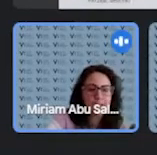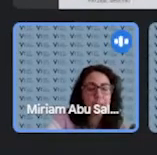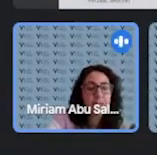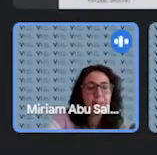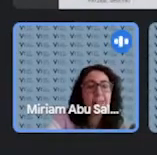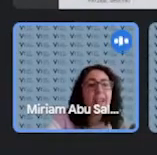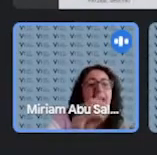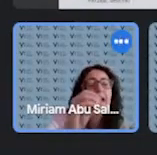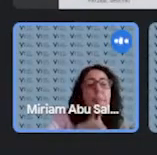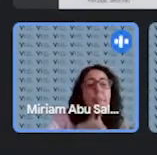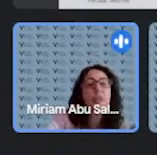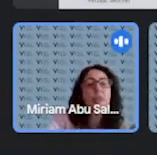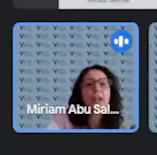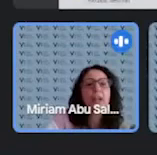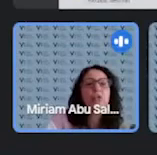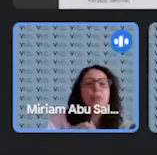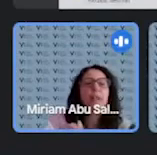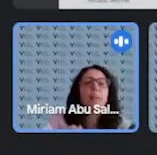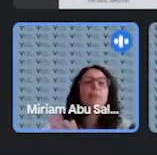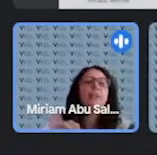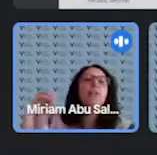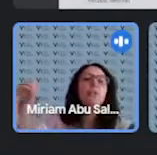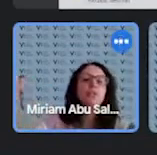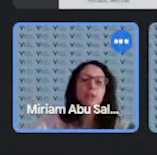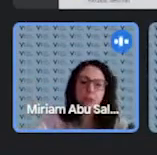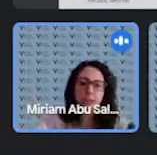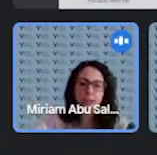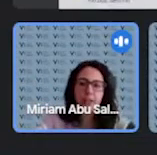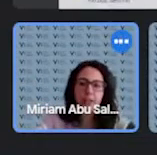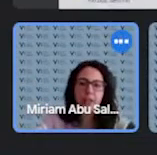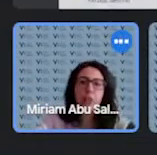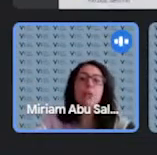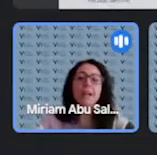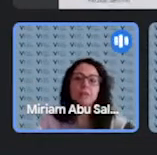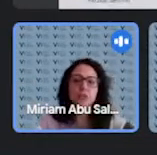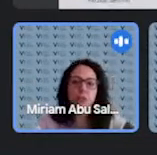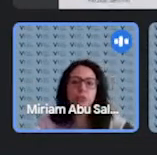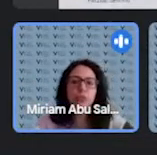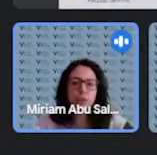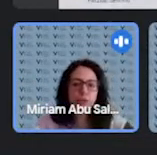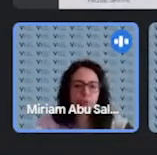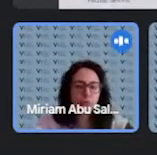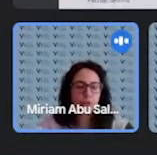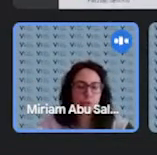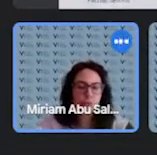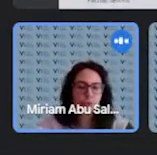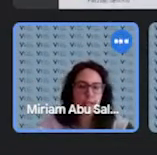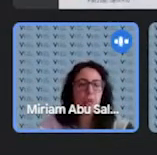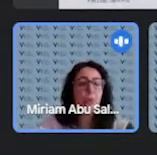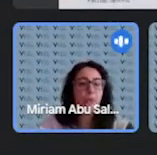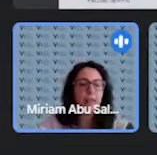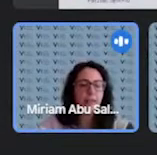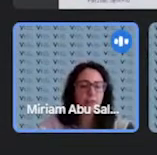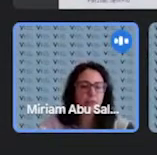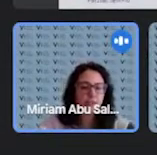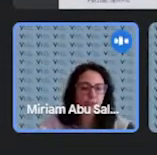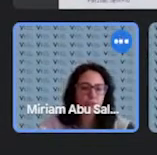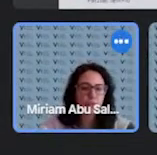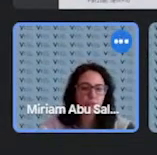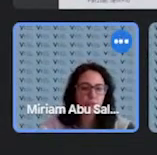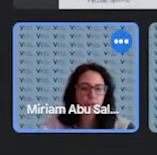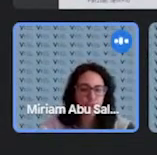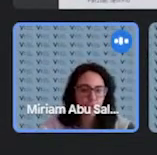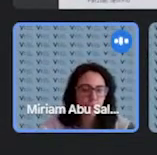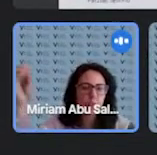lavoro direttamente, aperto dall'altro perché potete conseguire un ulteriore titolo di studi e completare così